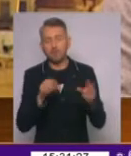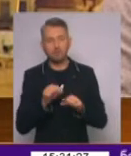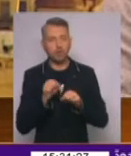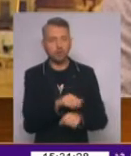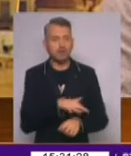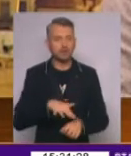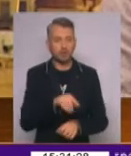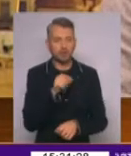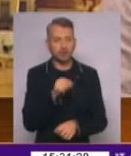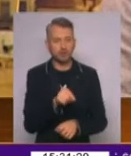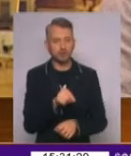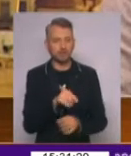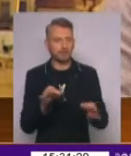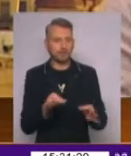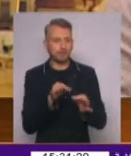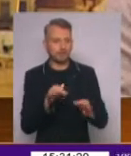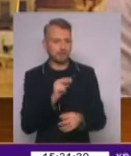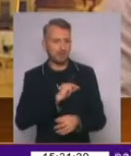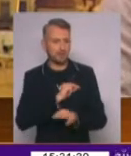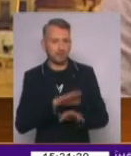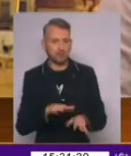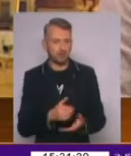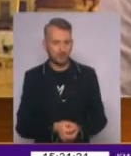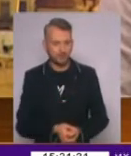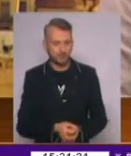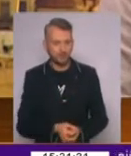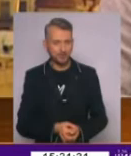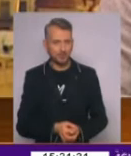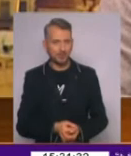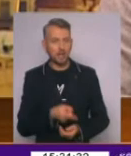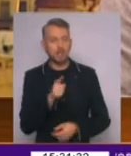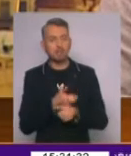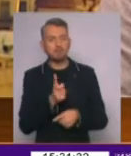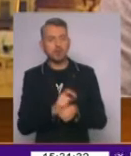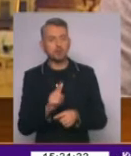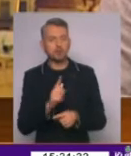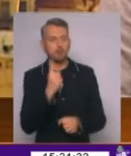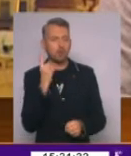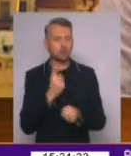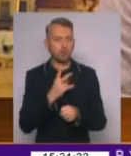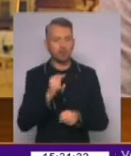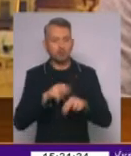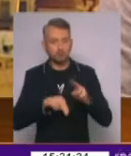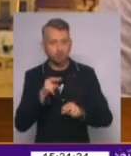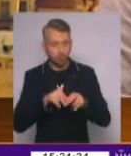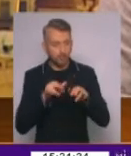зона, вона, ну, нічим би не функціонувала як така. Тим паче, що мораторій на забудову, він